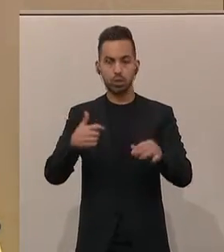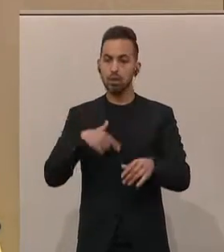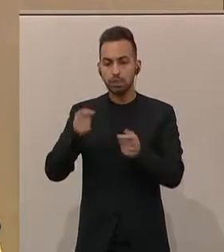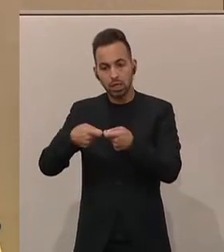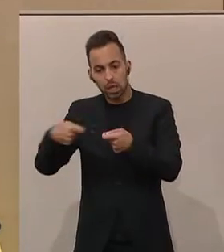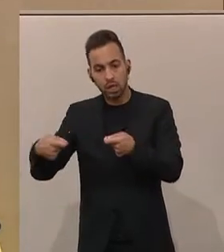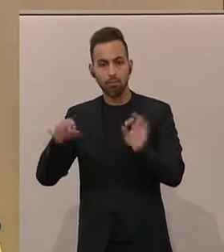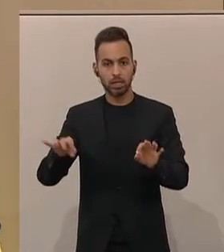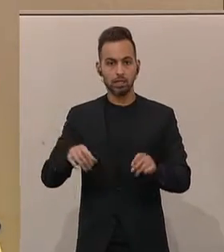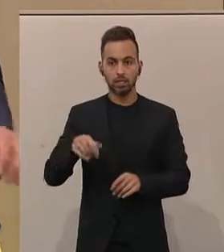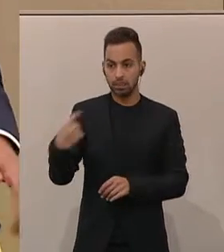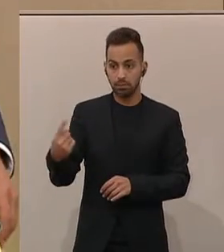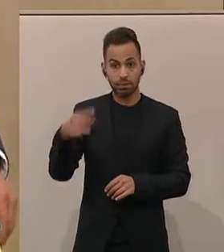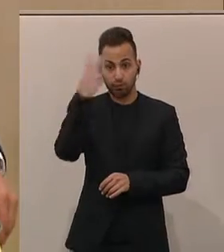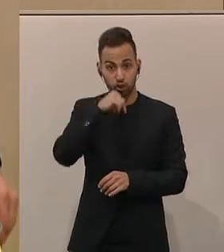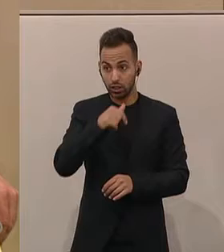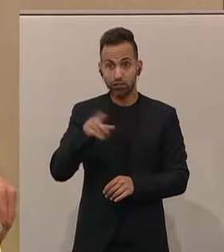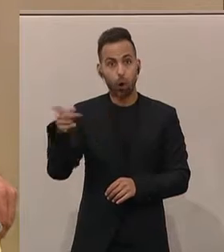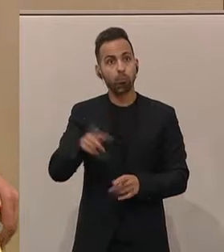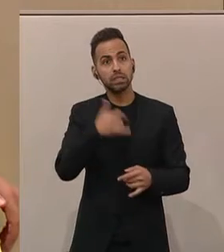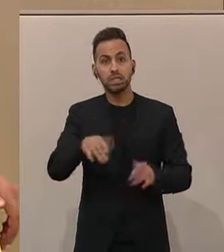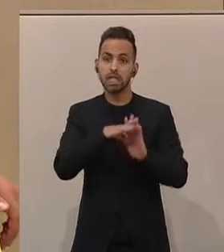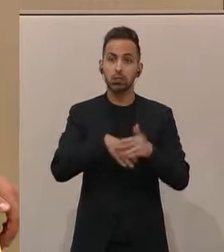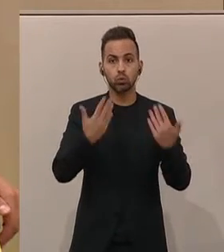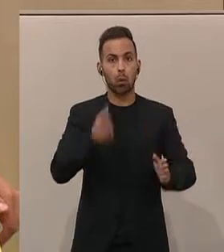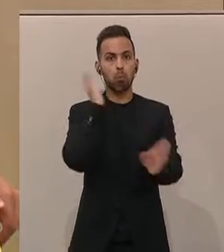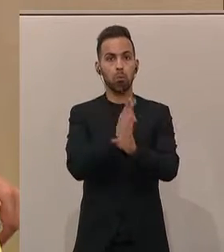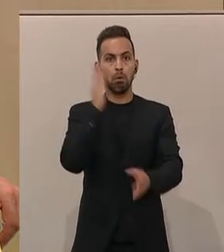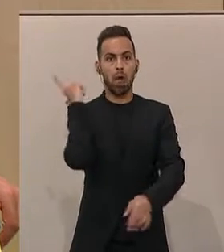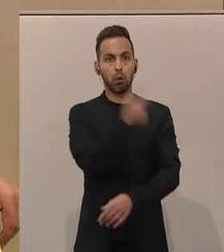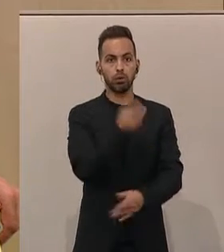der versteht nicht, dass wir das gesetzlich bisher nicht zusammengebracht haben.